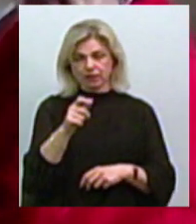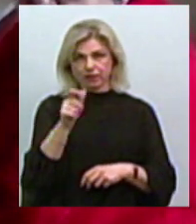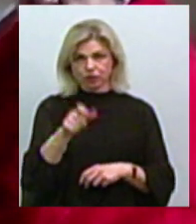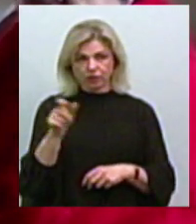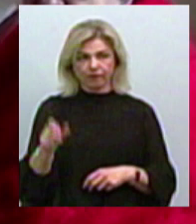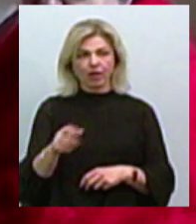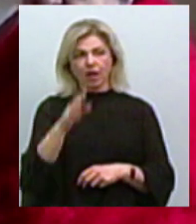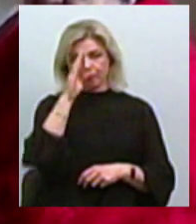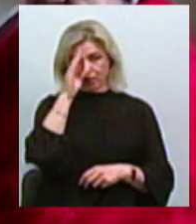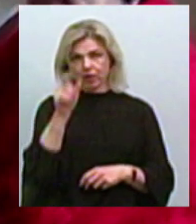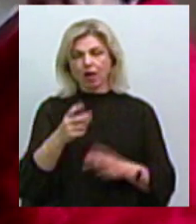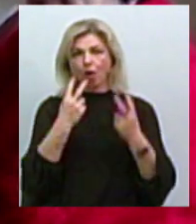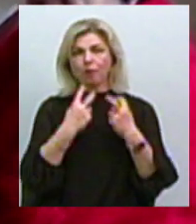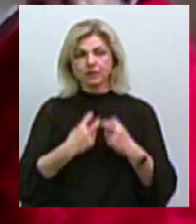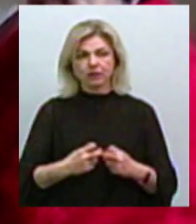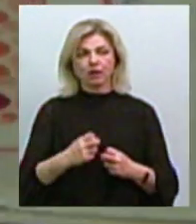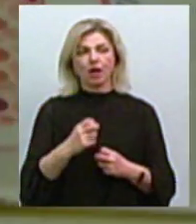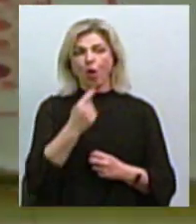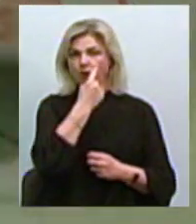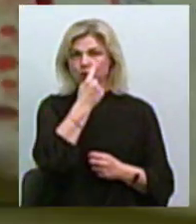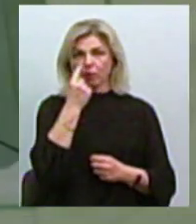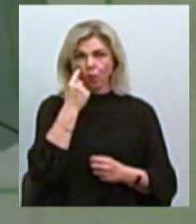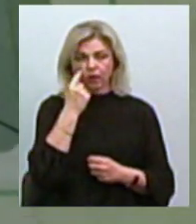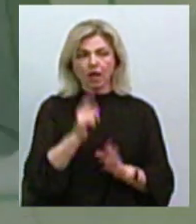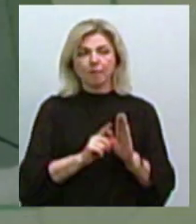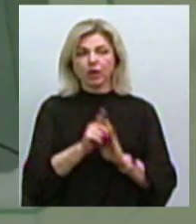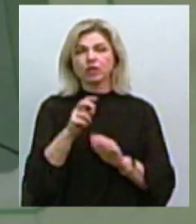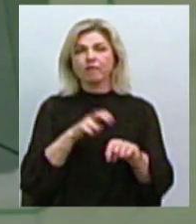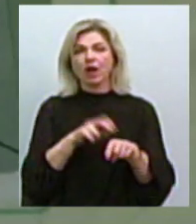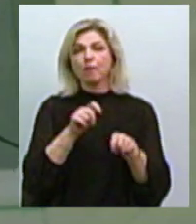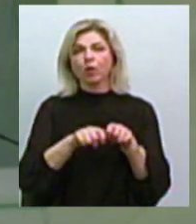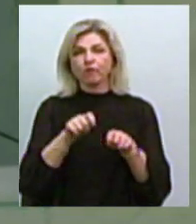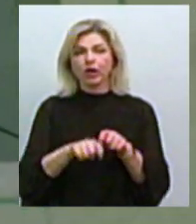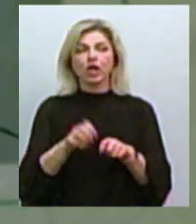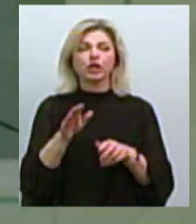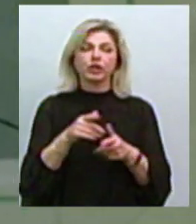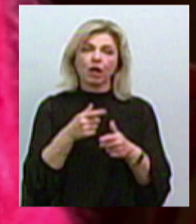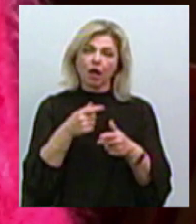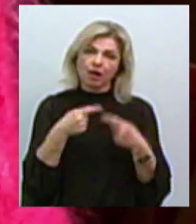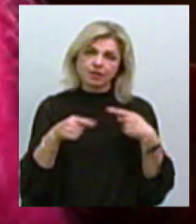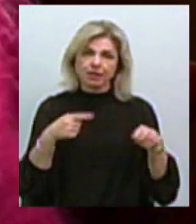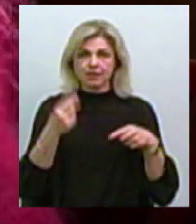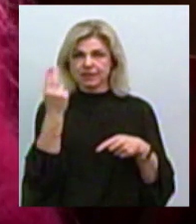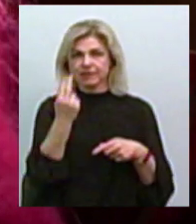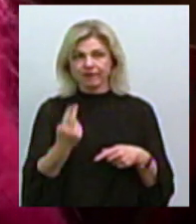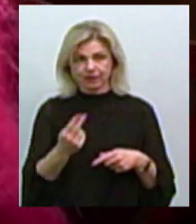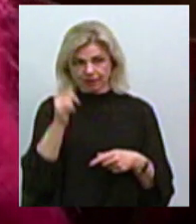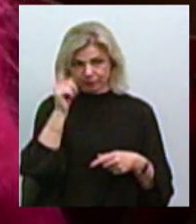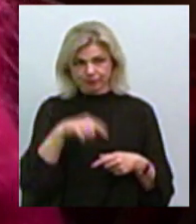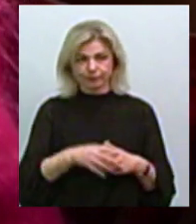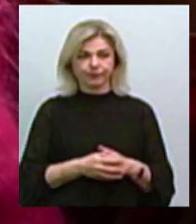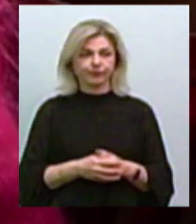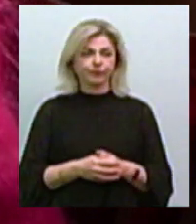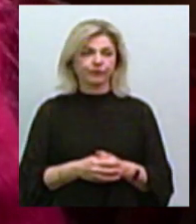Світловодського району проходить обстеження в офтальмолога. Спочатку лікар перевіряє, чи розрізняє він кольори. Таблиця відчуття